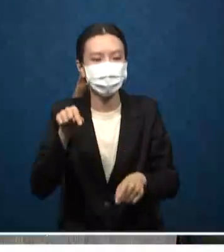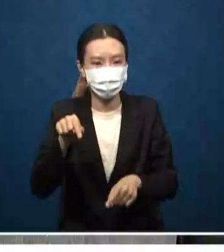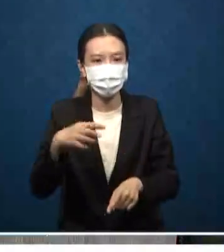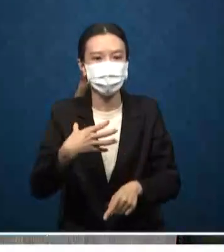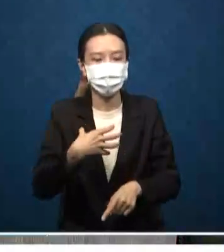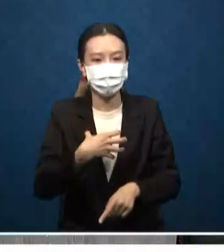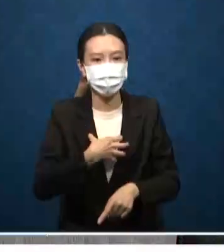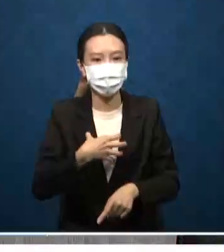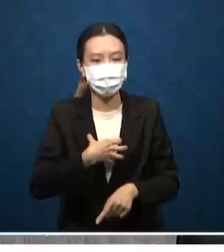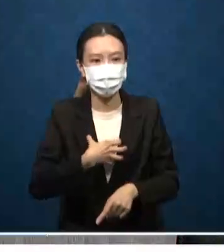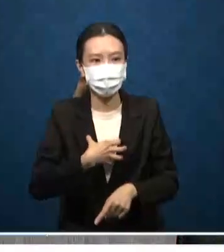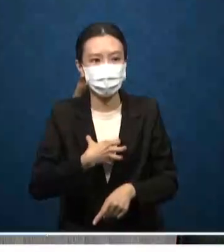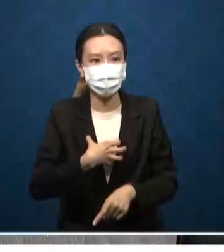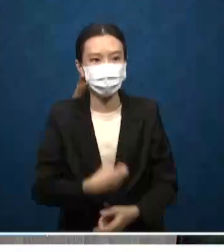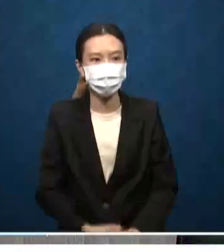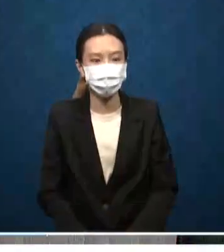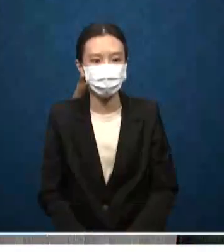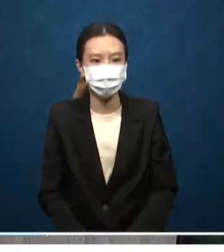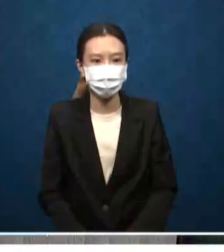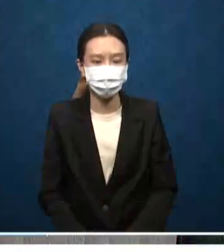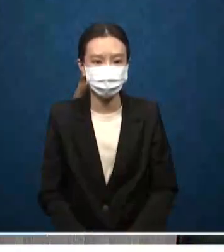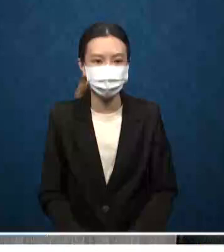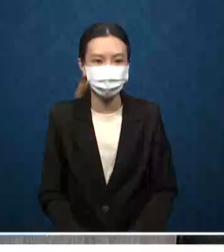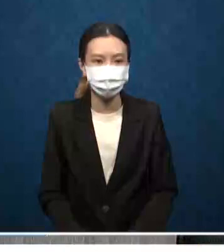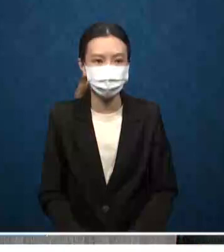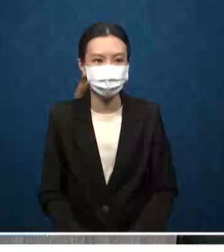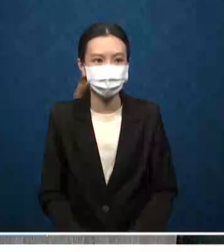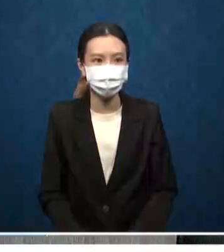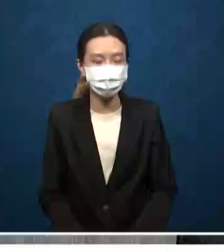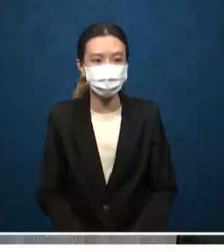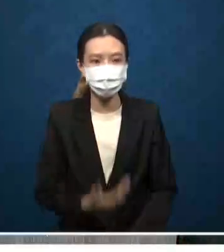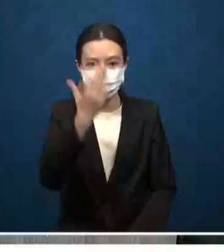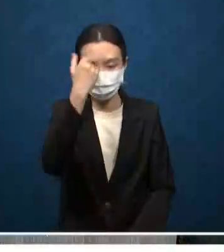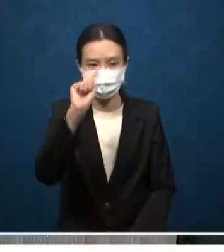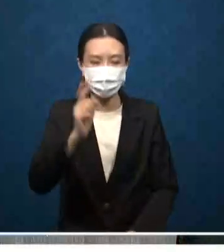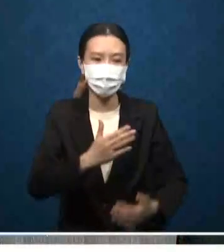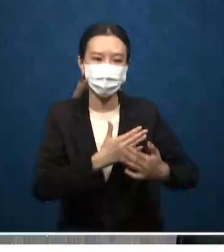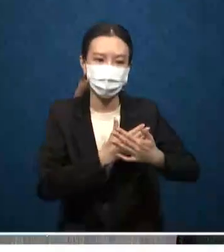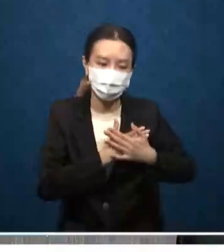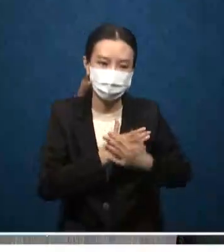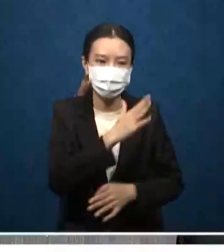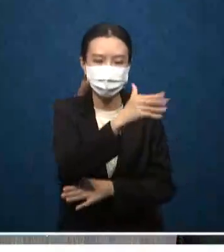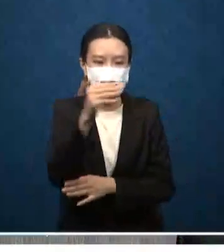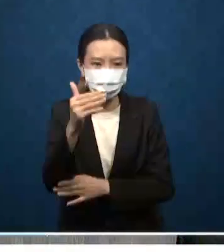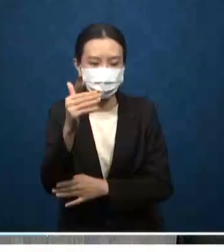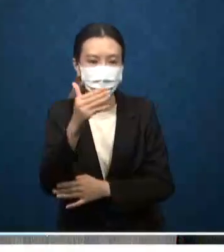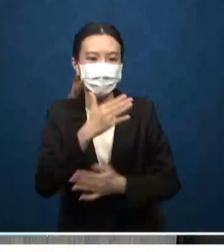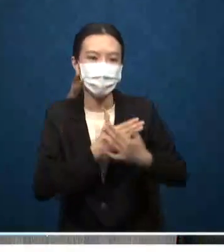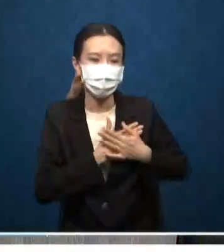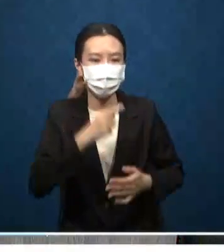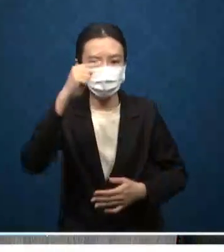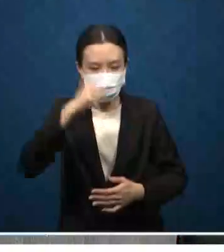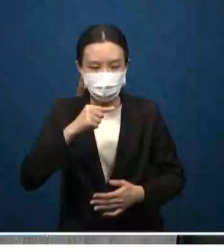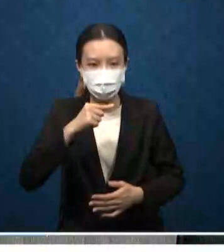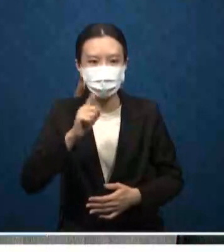outputเอาคำประทานโทษท่านประธานขออนุญาตใช้ภาษาอังกฤษที่ให้เกิดคนรักชาติรักแผ่นดินมีอาชีพมีรายได้มีงาน